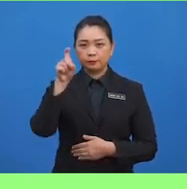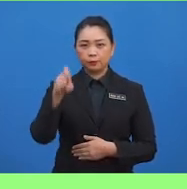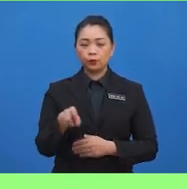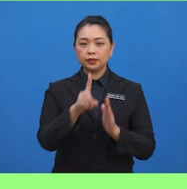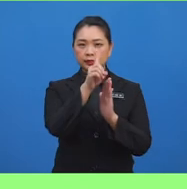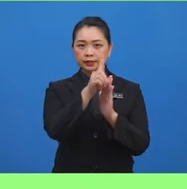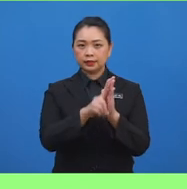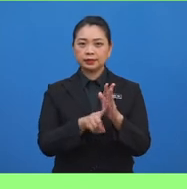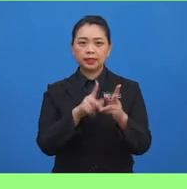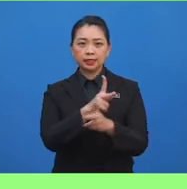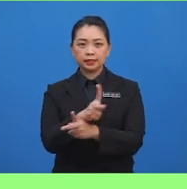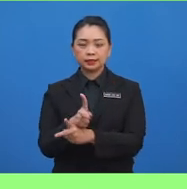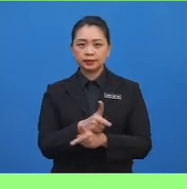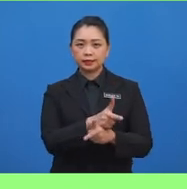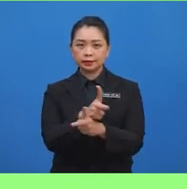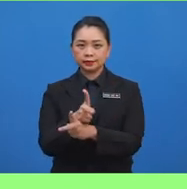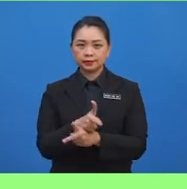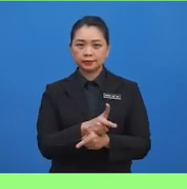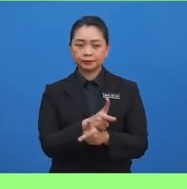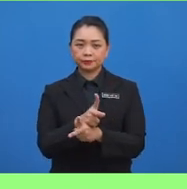perlu dijaga